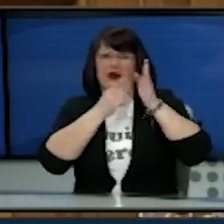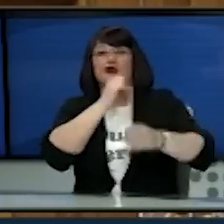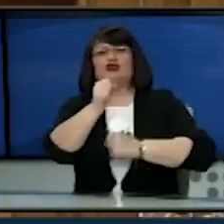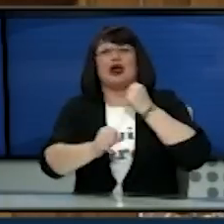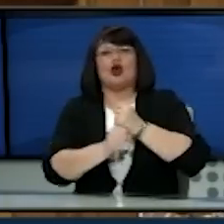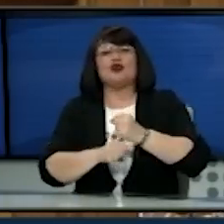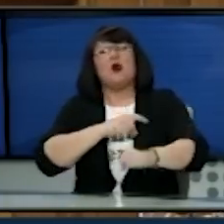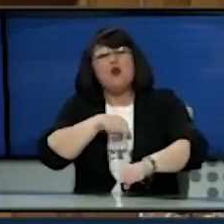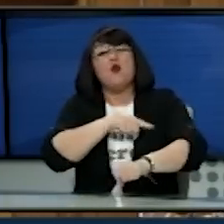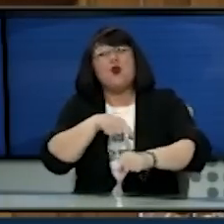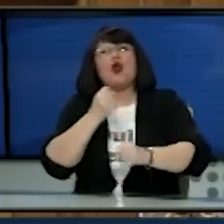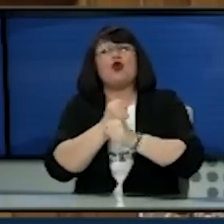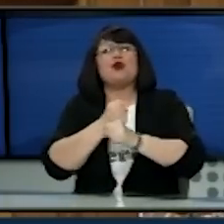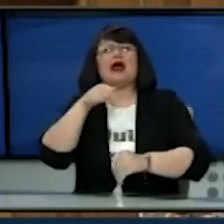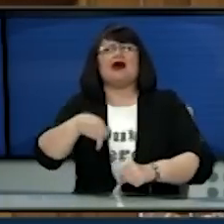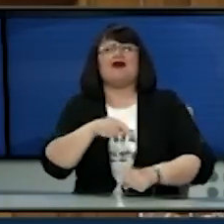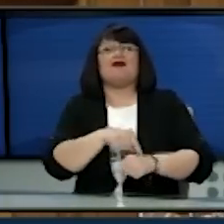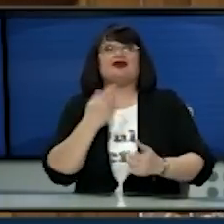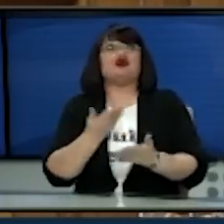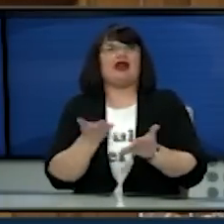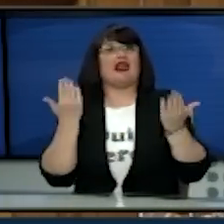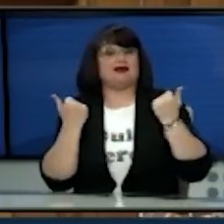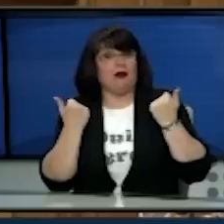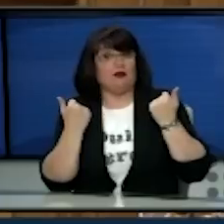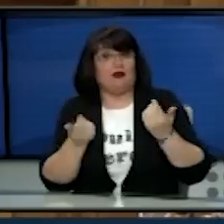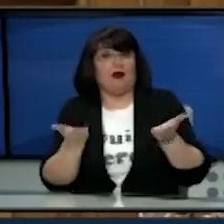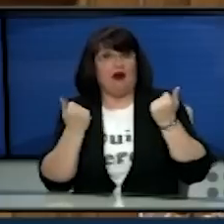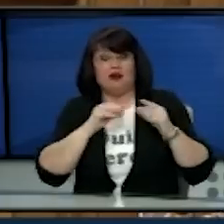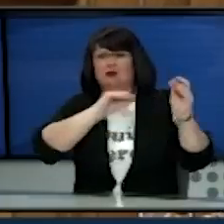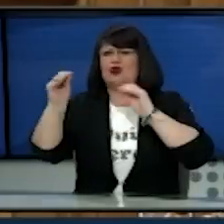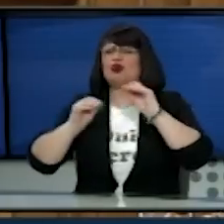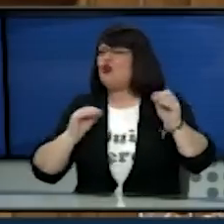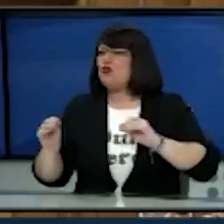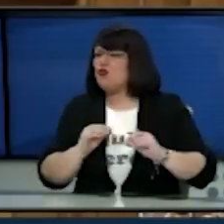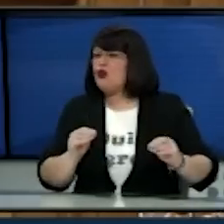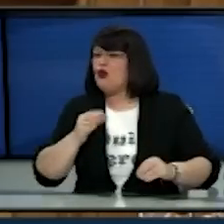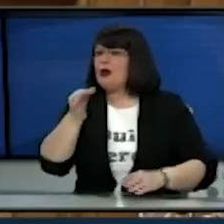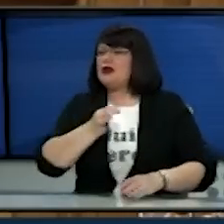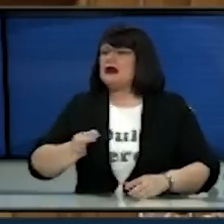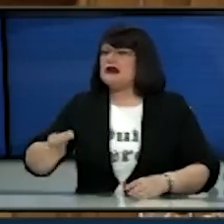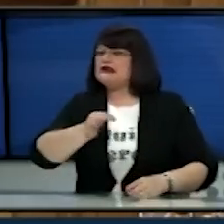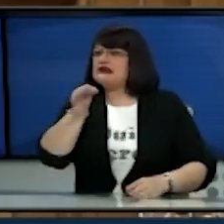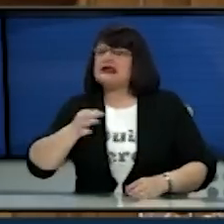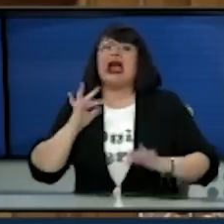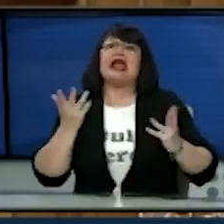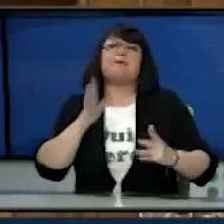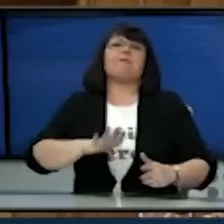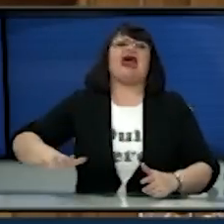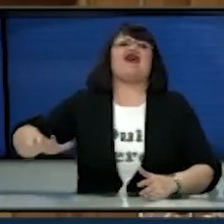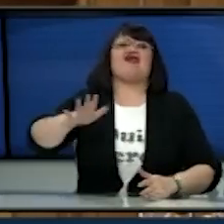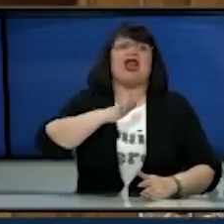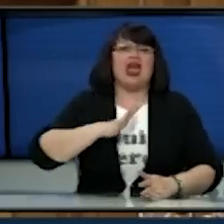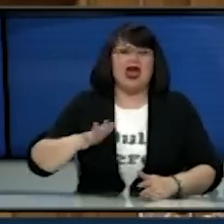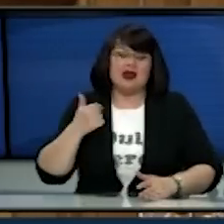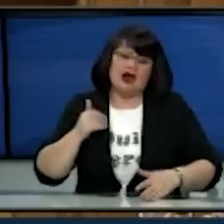χρόνια ούτε φέτος θα πάρουν τις άδειές τους, τους μετακινείτε σε νησιά ή στην περιφέρεια για να